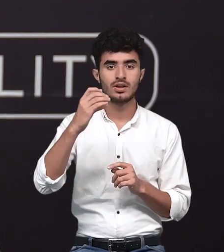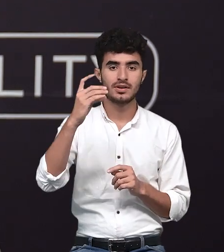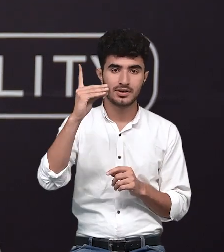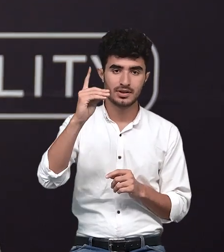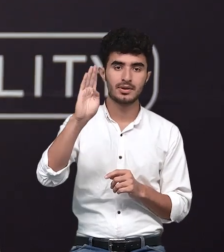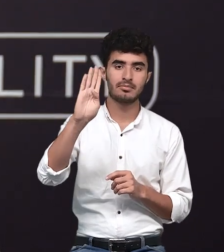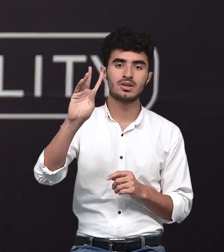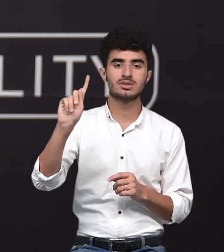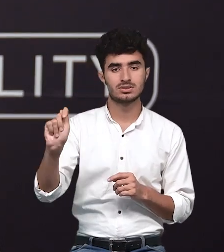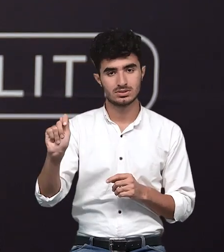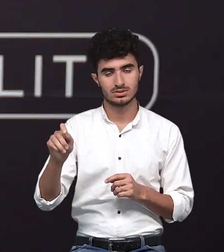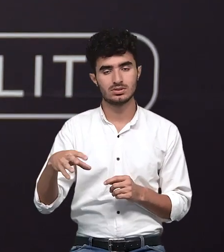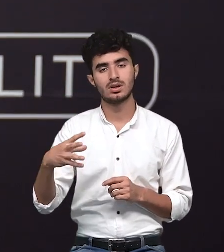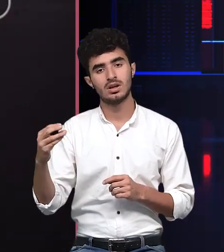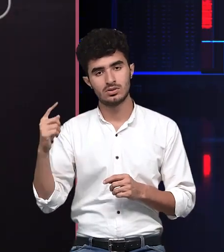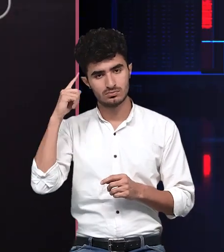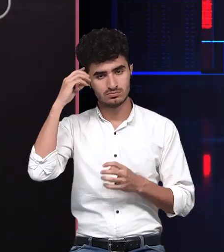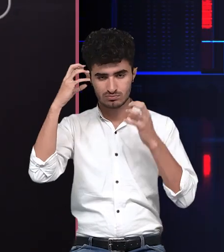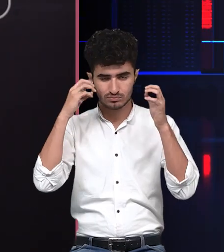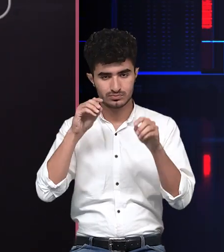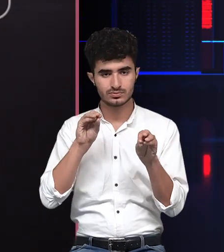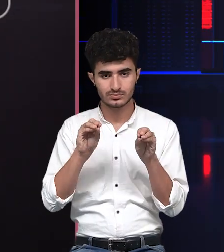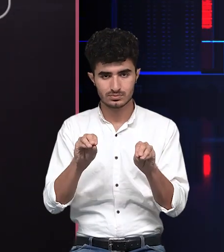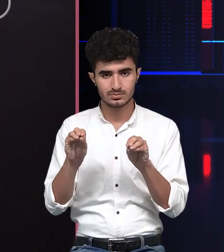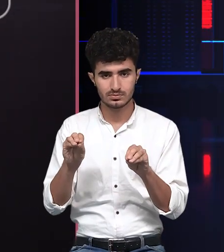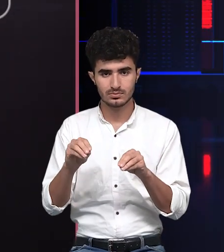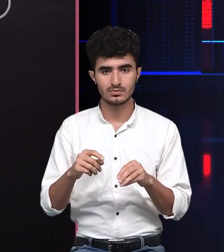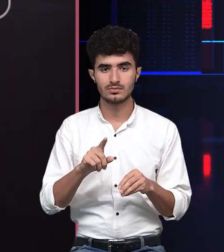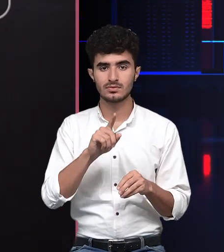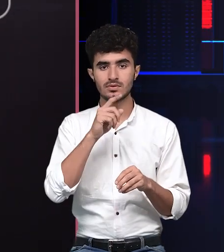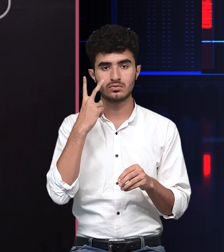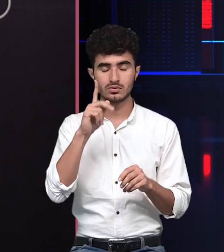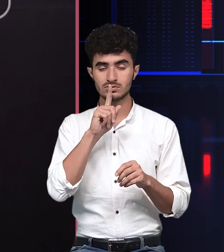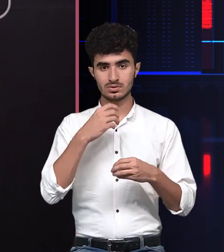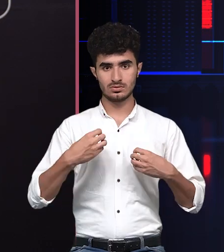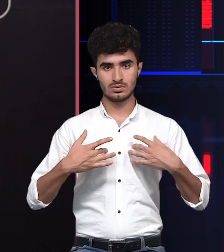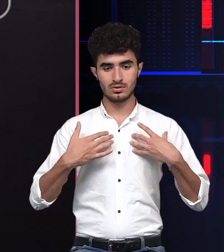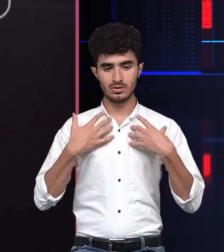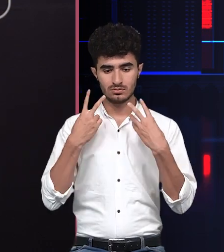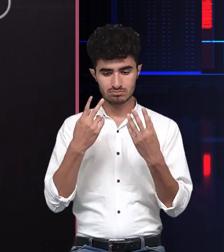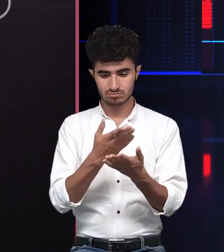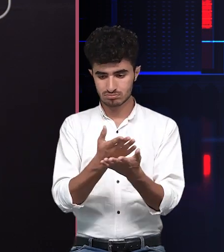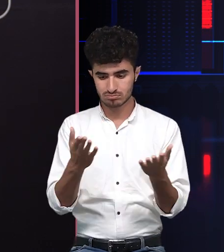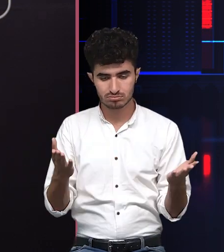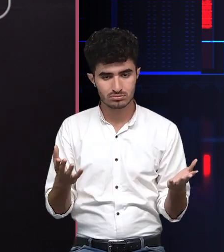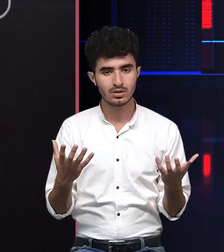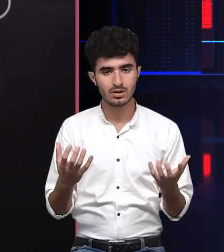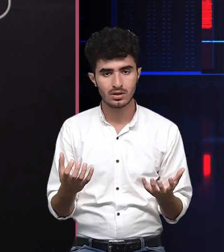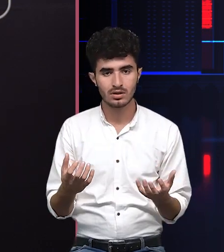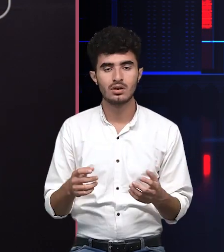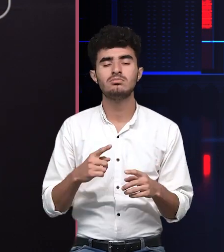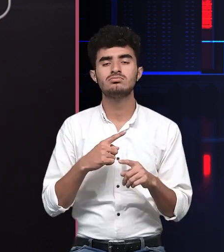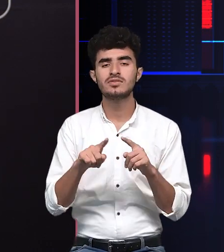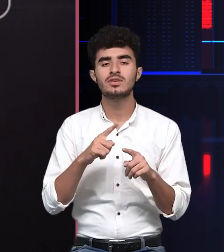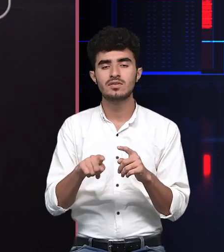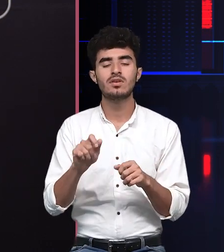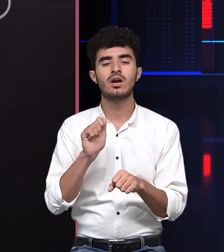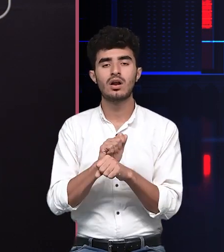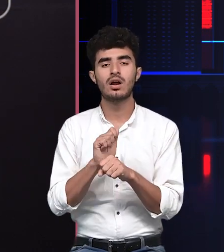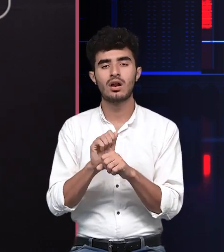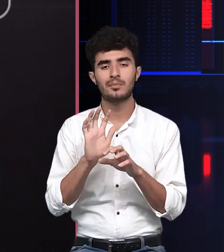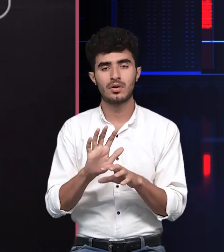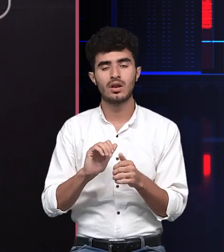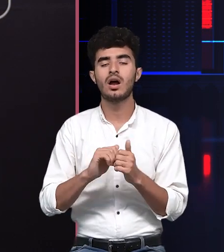جاتی ہے۔ تو اس میں ڈی بی ٹی ہے، پھر سائیکو تھیراپی ہے، پھر مائنڈ فلنس ہے، بہت ساری چیزیں ہیں جن سے